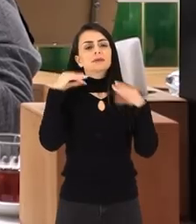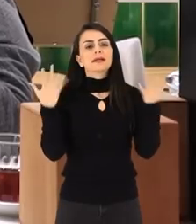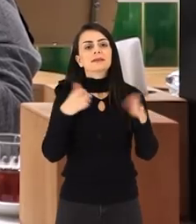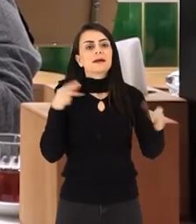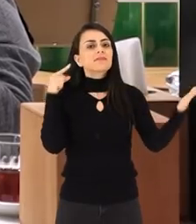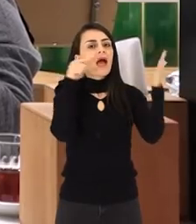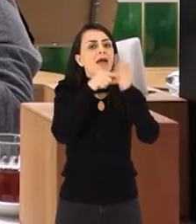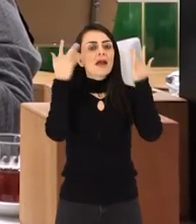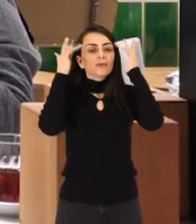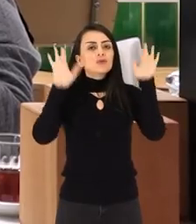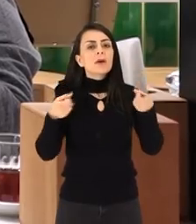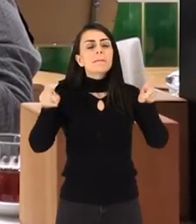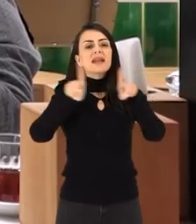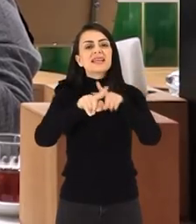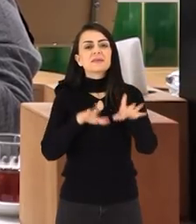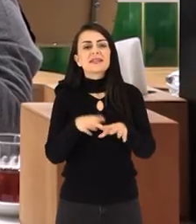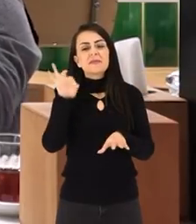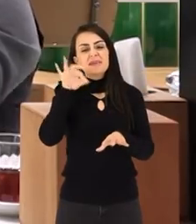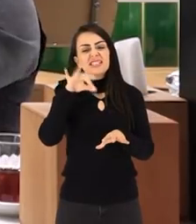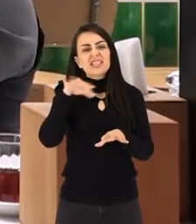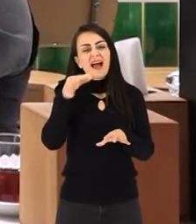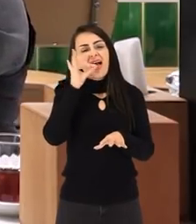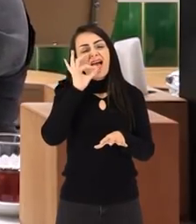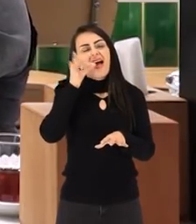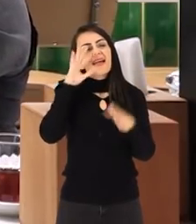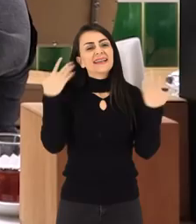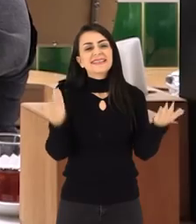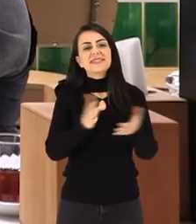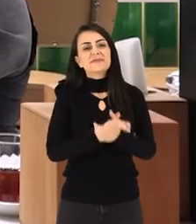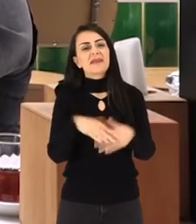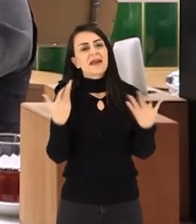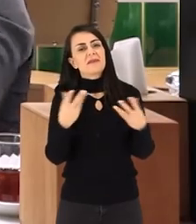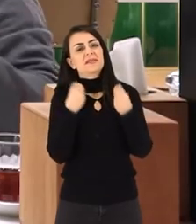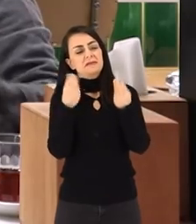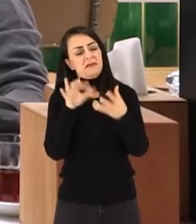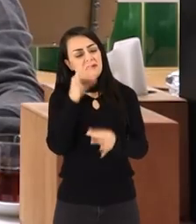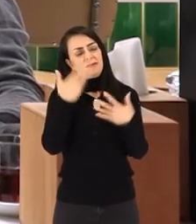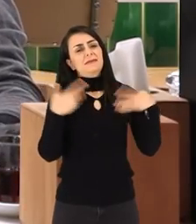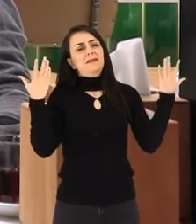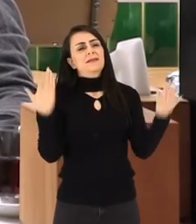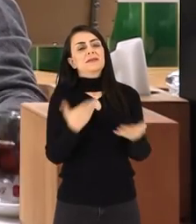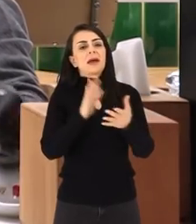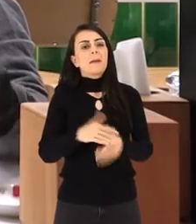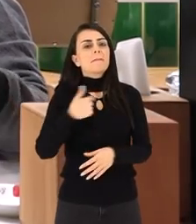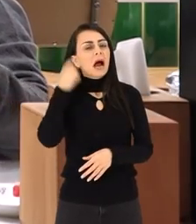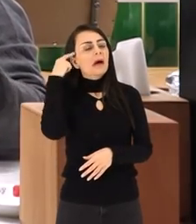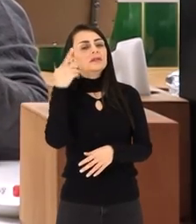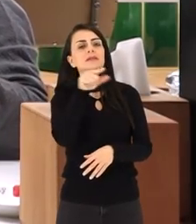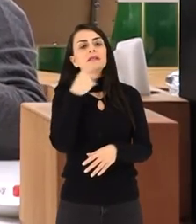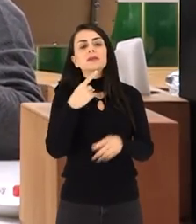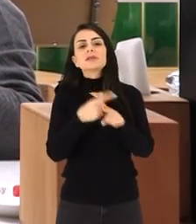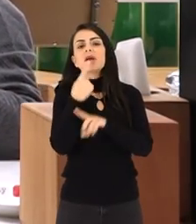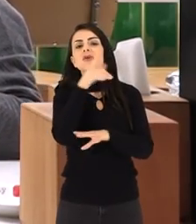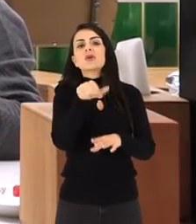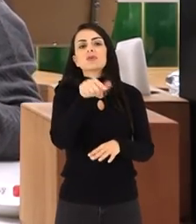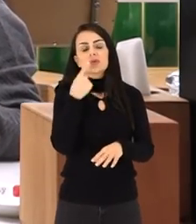birleşmesi, kaynaşmak, sohbet etmek, bir çay içmek mesela. Yani. Ne iyiymişiz biz de be. Ne iyiymişiz ya. Bence var ya, bir de sana bir şey söyleyeyim mi?